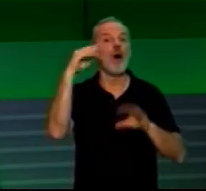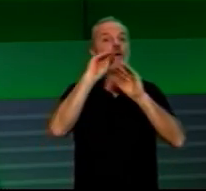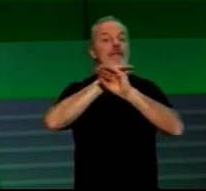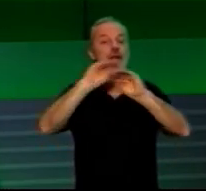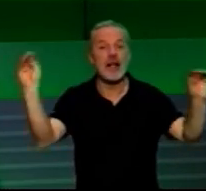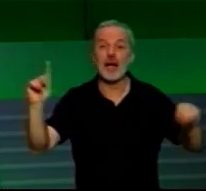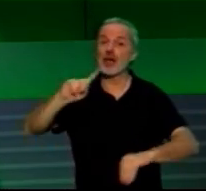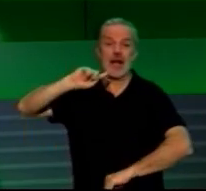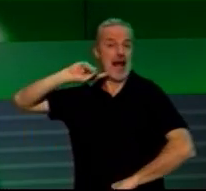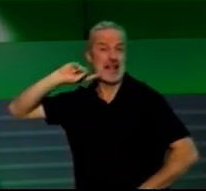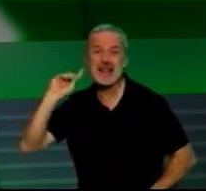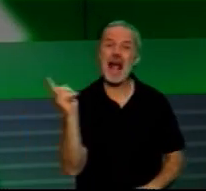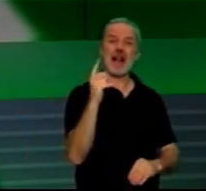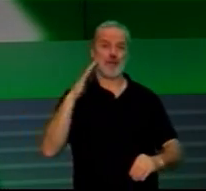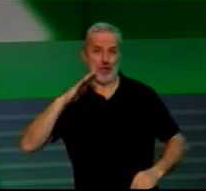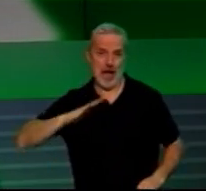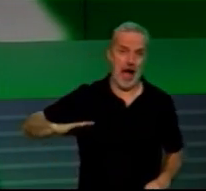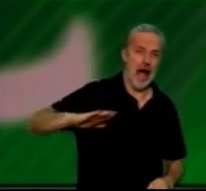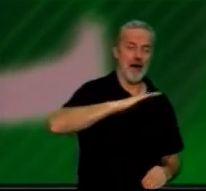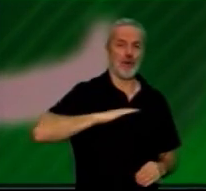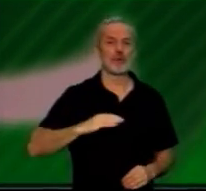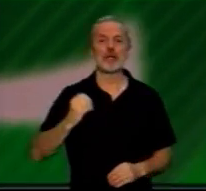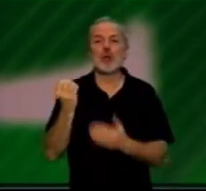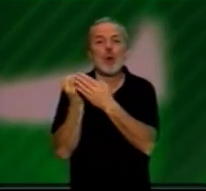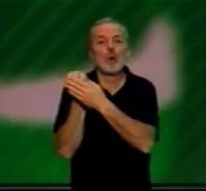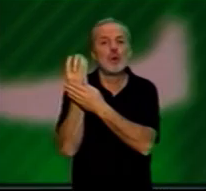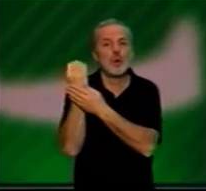nejlepší evropský juniorský sportovec roku